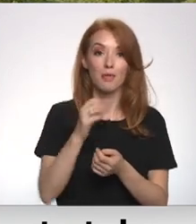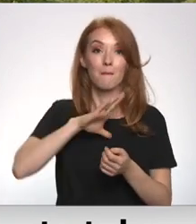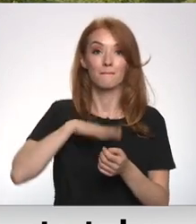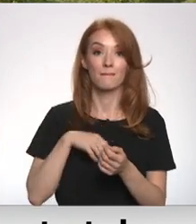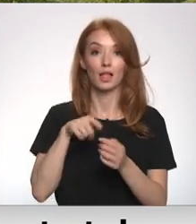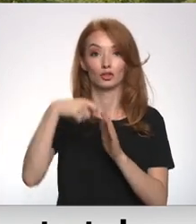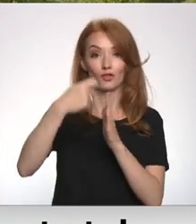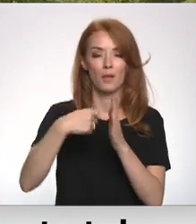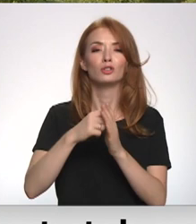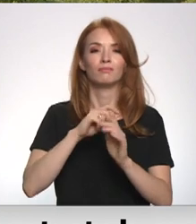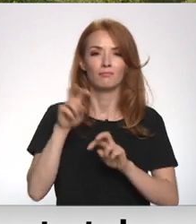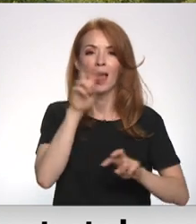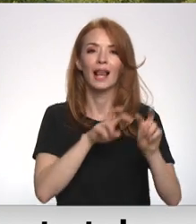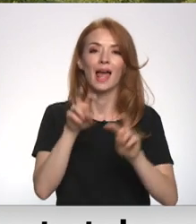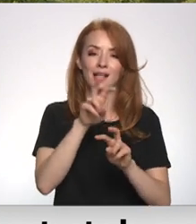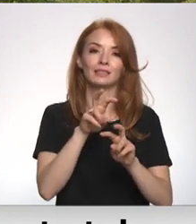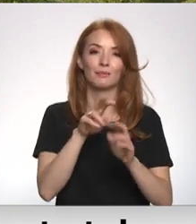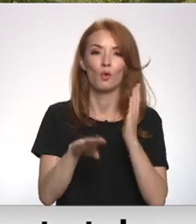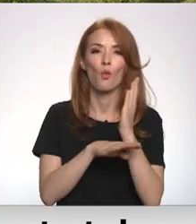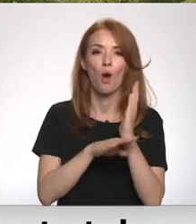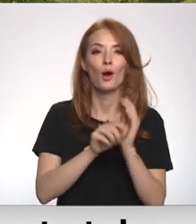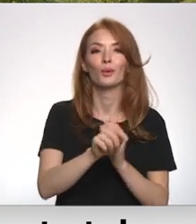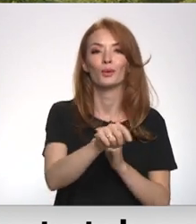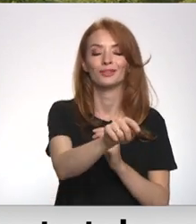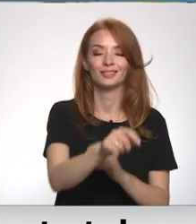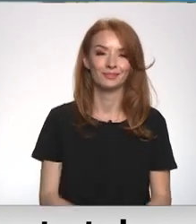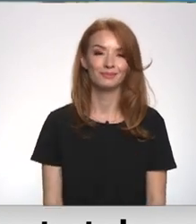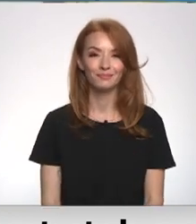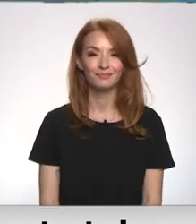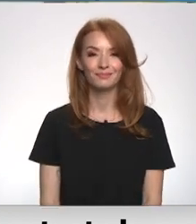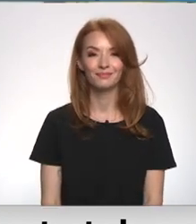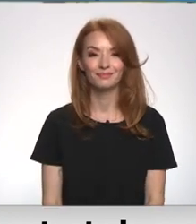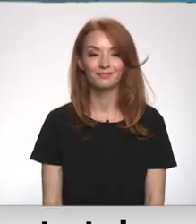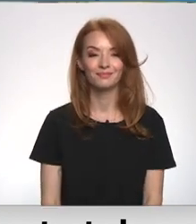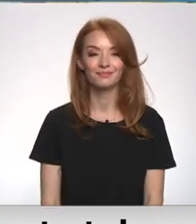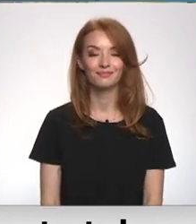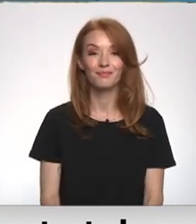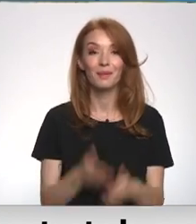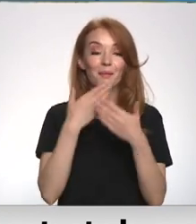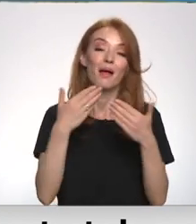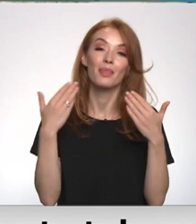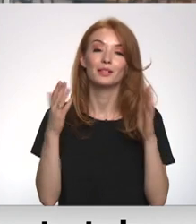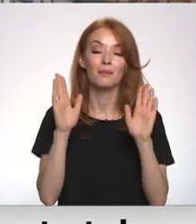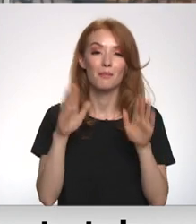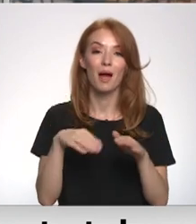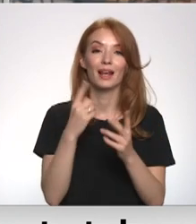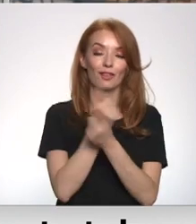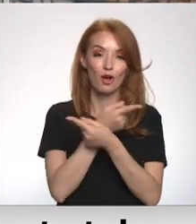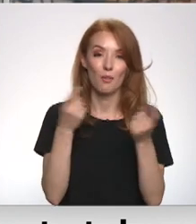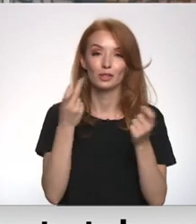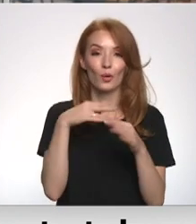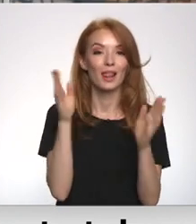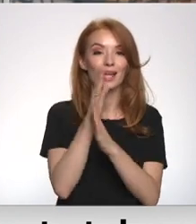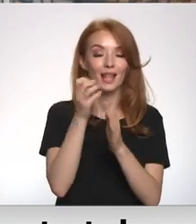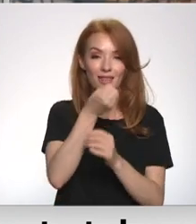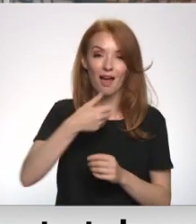tiešraides arī iet un sameklēt Jānim Čakstem veltīto kociņu. Bet tagad atgriežamies studijā. Jā, paldies, Ģirta, par reportāžu no